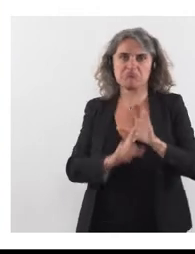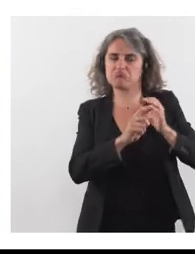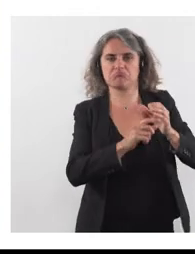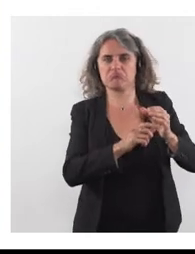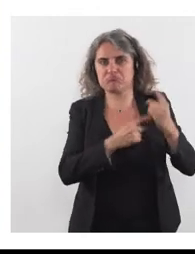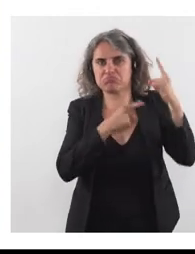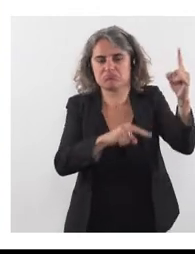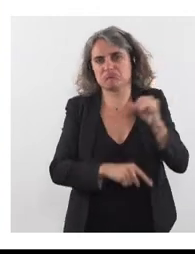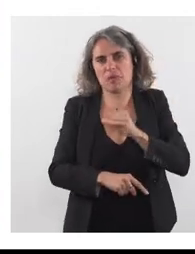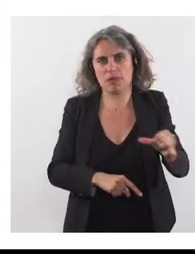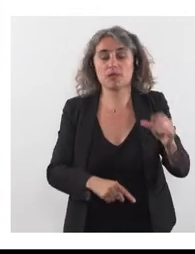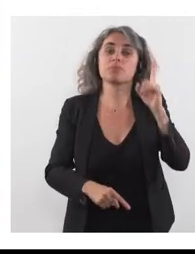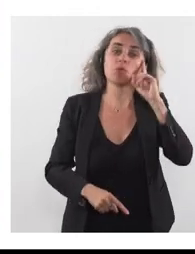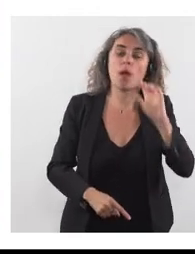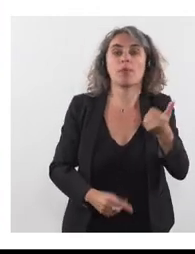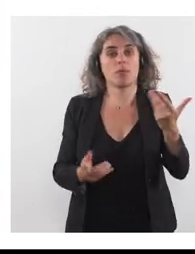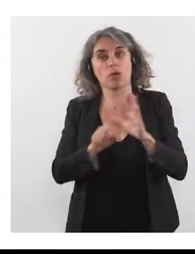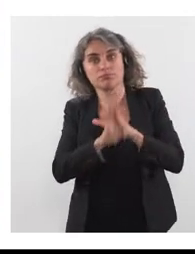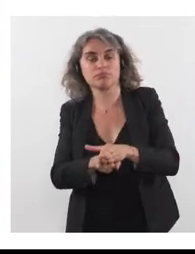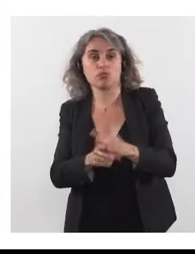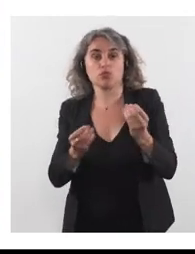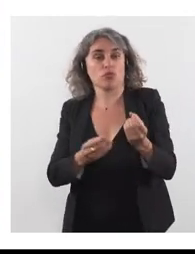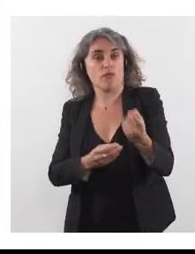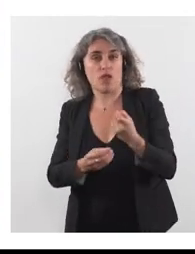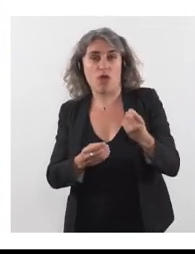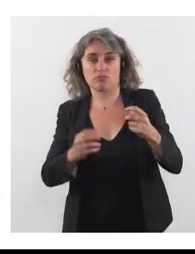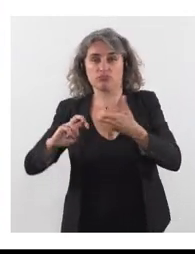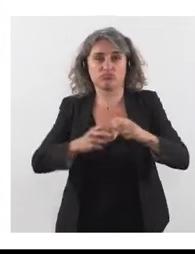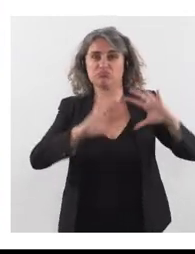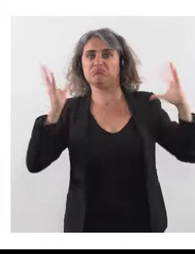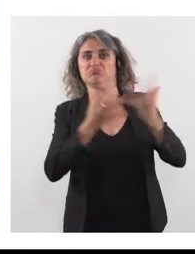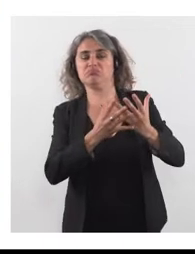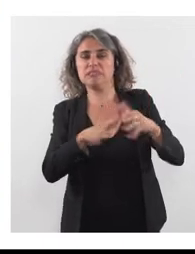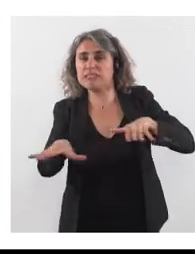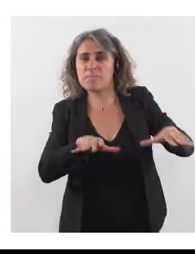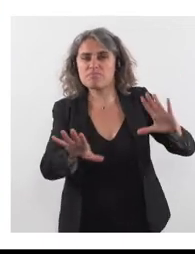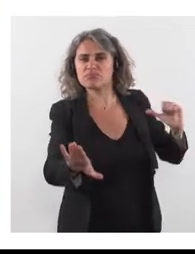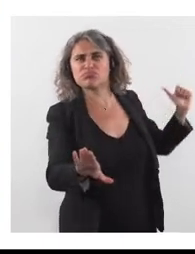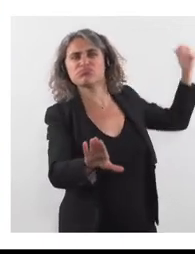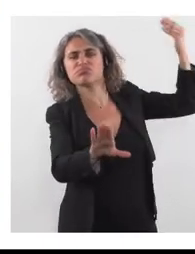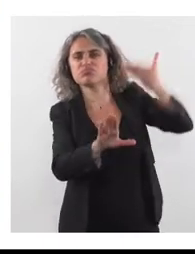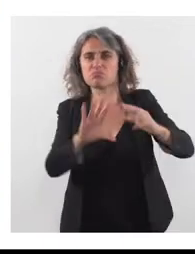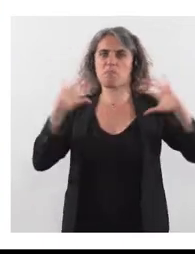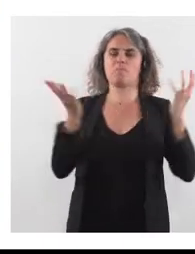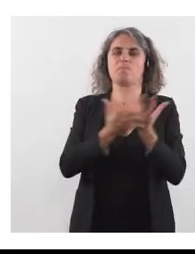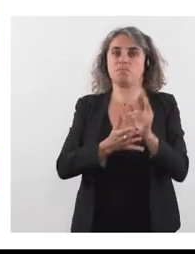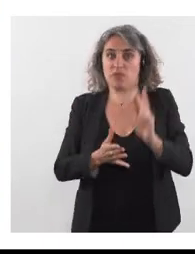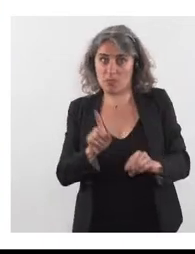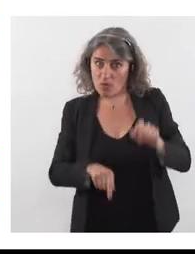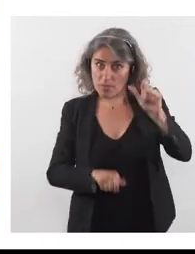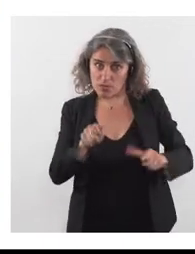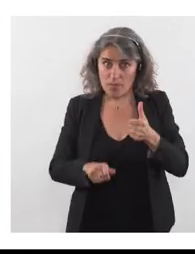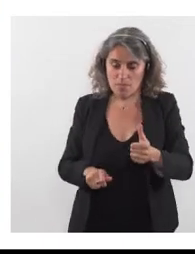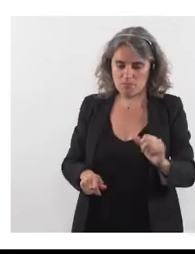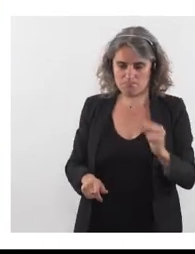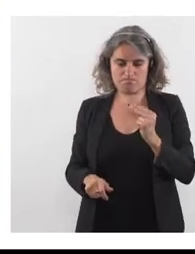caractère systémique de ces discriminations, qui peut empêcher finalement de les identifier et de créer aussi une forme de